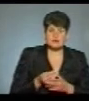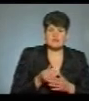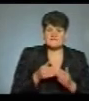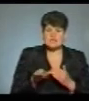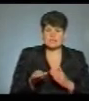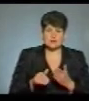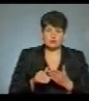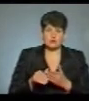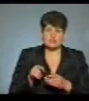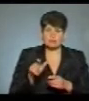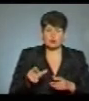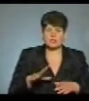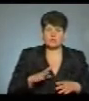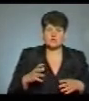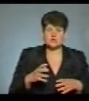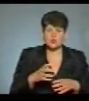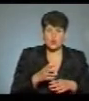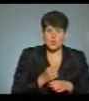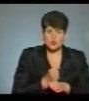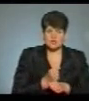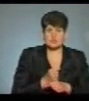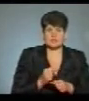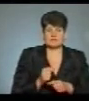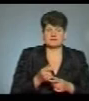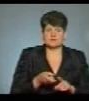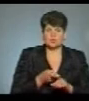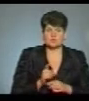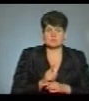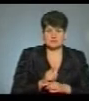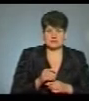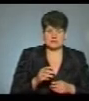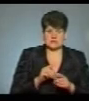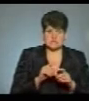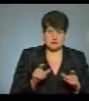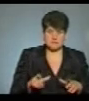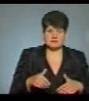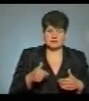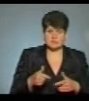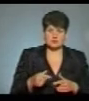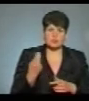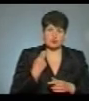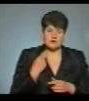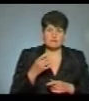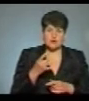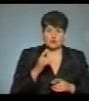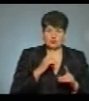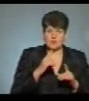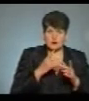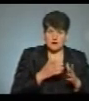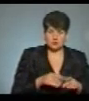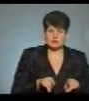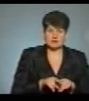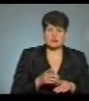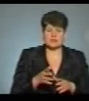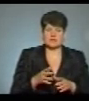допомога тим людям, які були скорочені в зв'язку з оптимізацією закладу. Ми зверталися по заборгованості в районну раду, так як